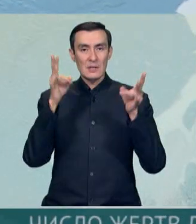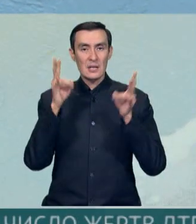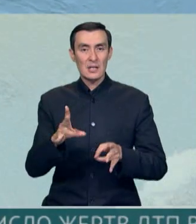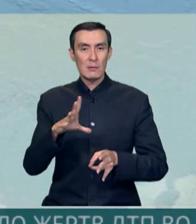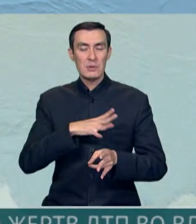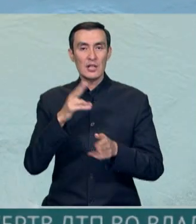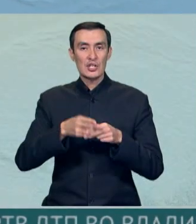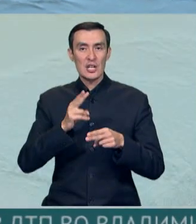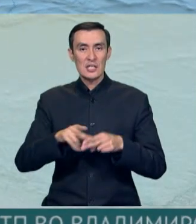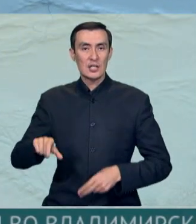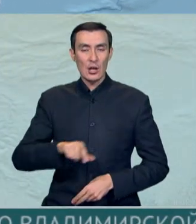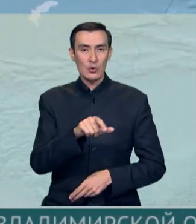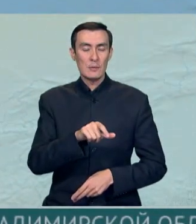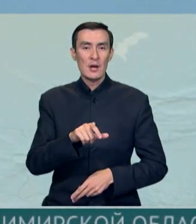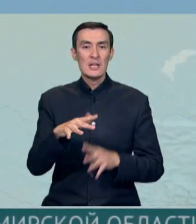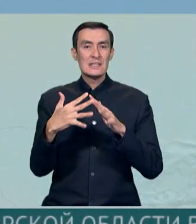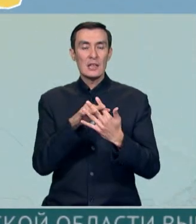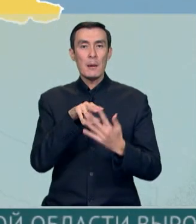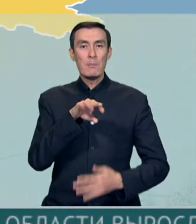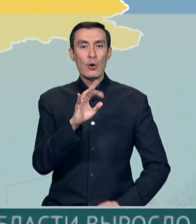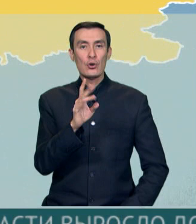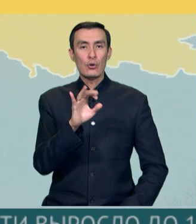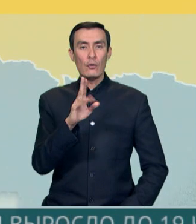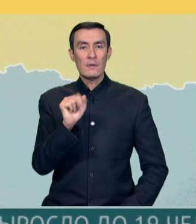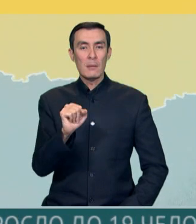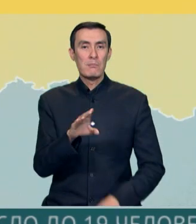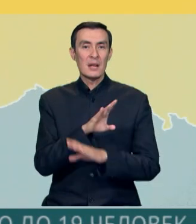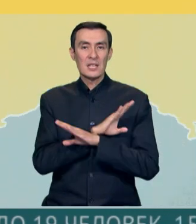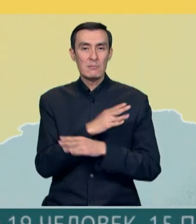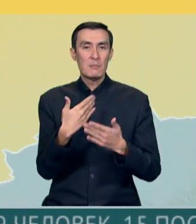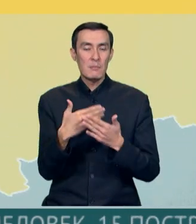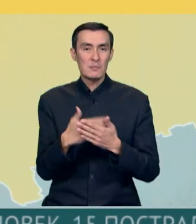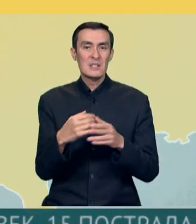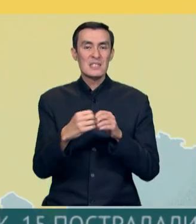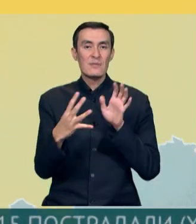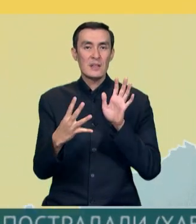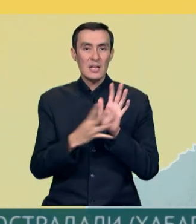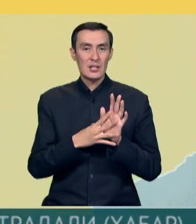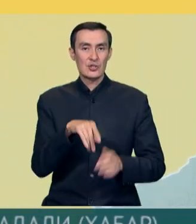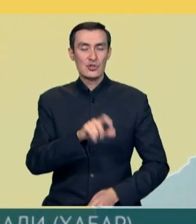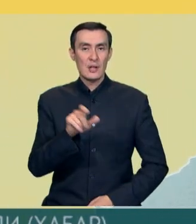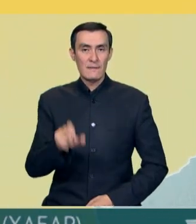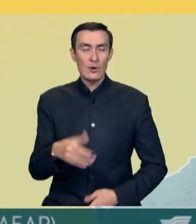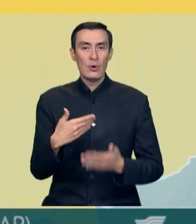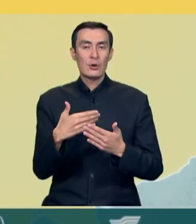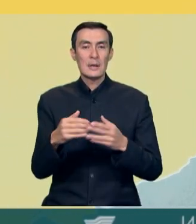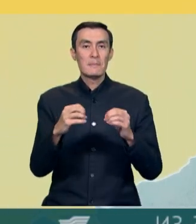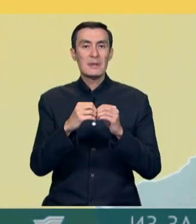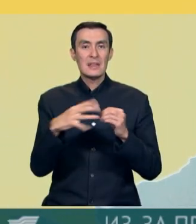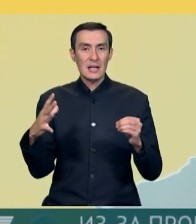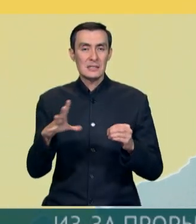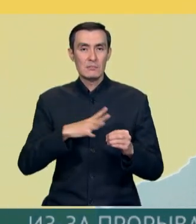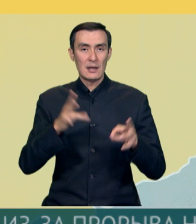Трагедия случилась на железнодорожном переезде Покровка. В ДТП погибли по меньшей мере 19 человек. Около 15